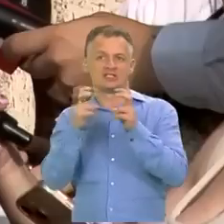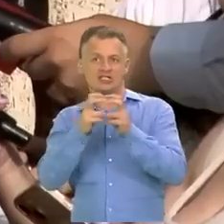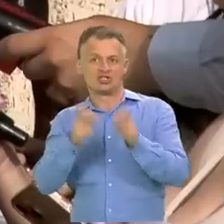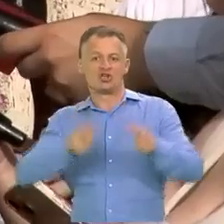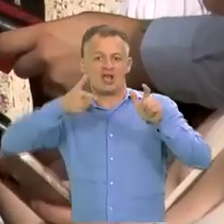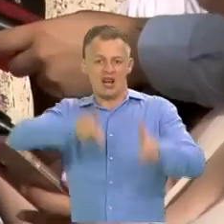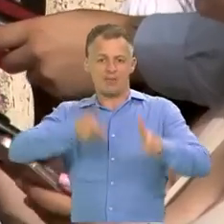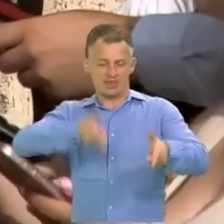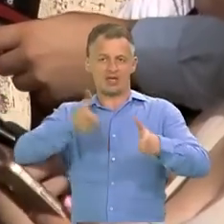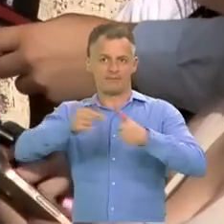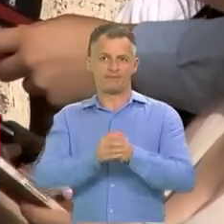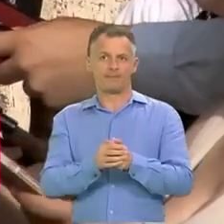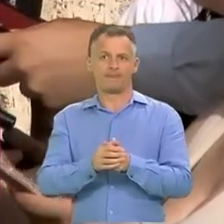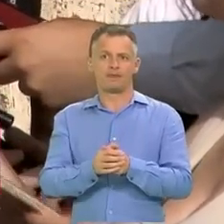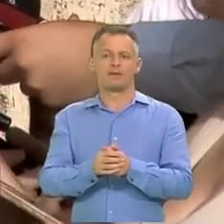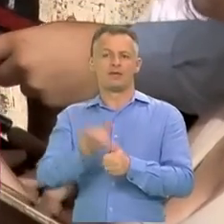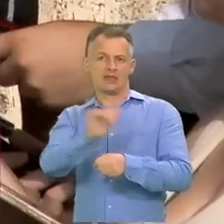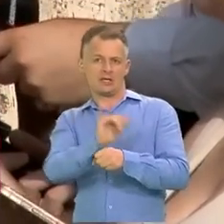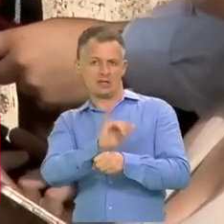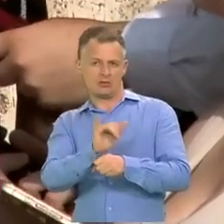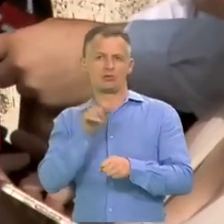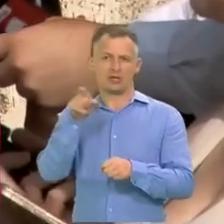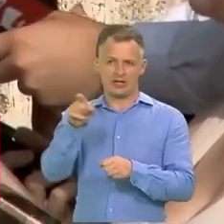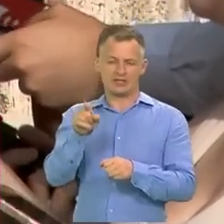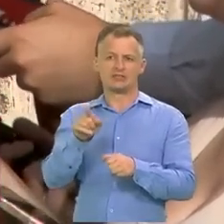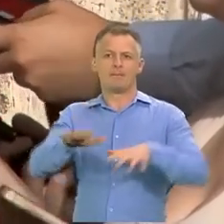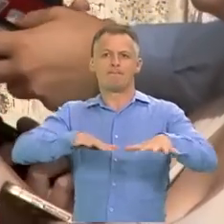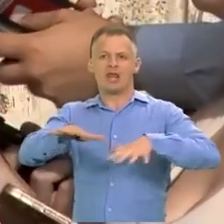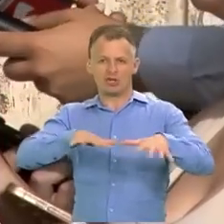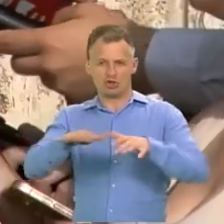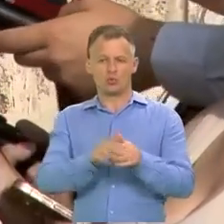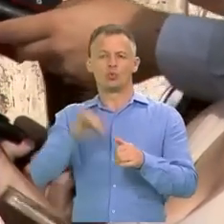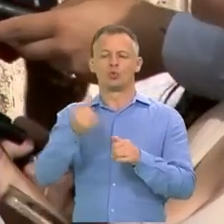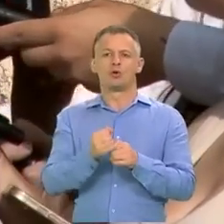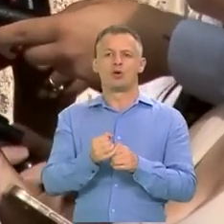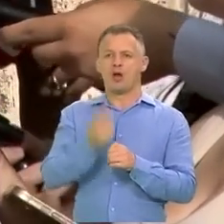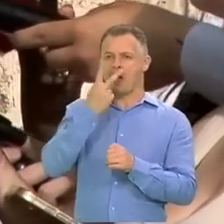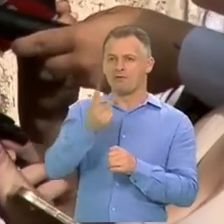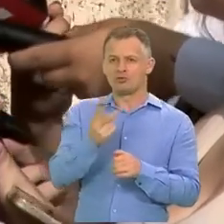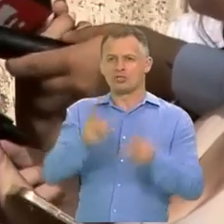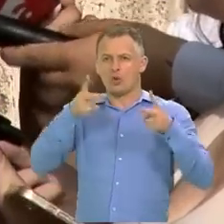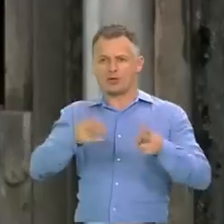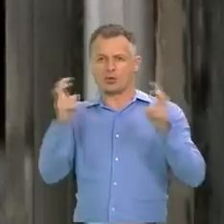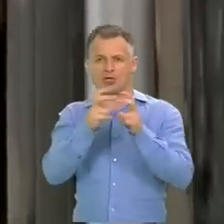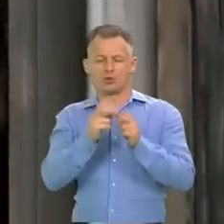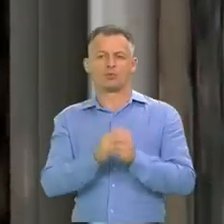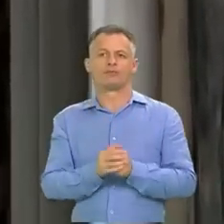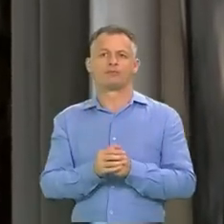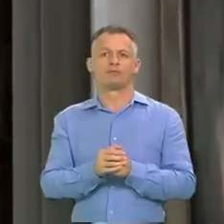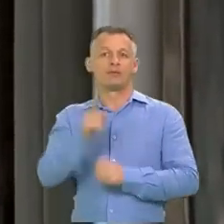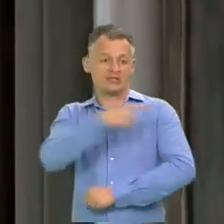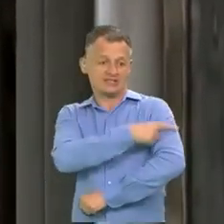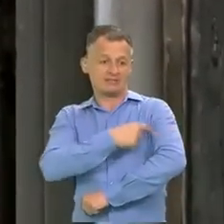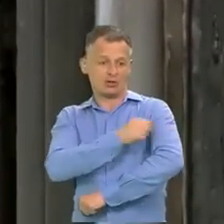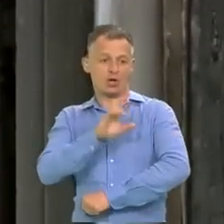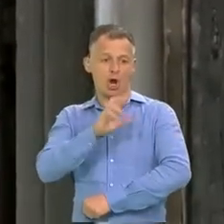a sesizat Enel de două ori datorită acestei pene de curent. Sunt cetățeni de aici din zonă care nu au avut curent. Centrul Robănescu este